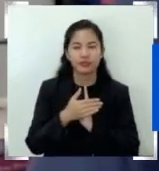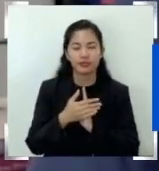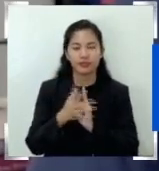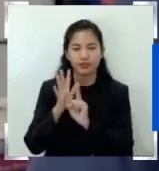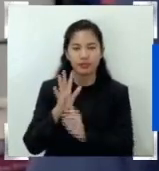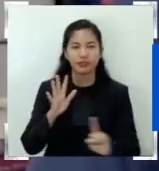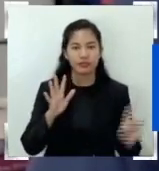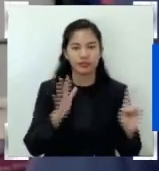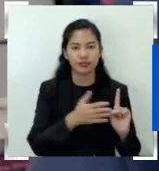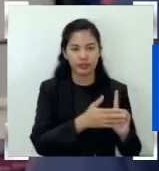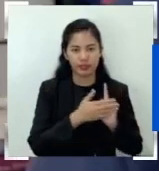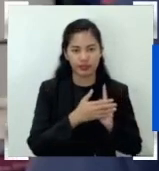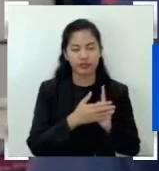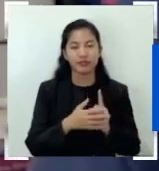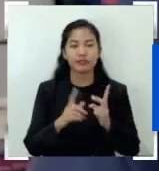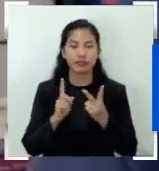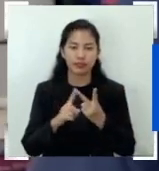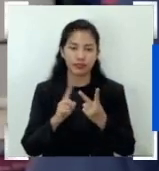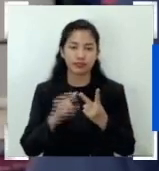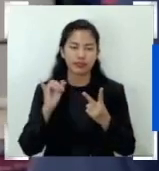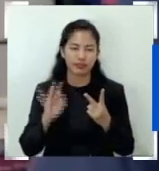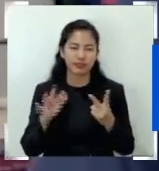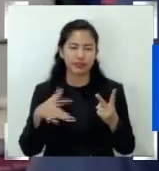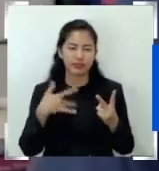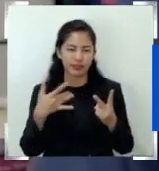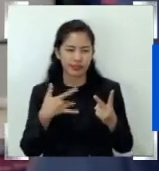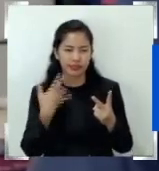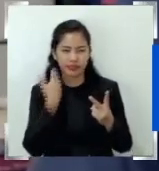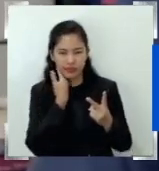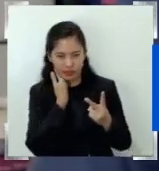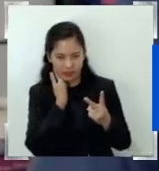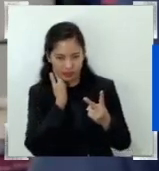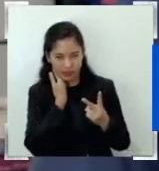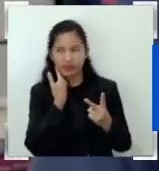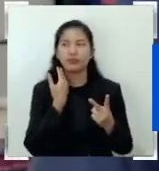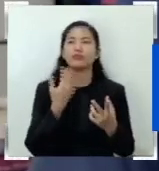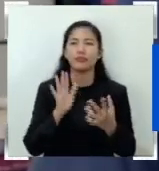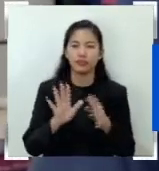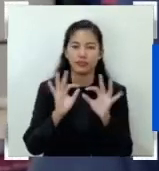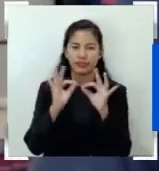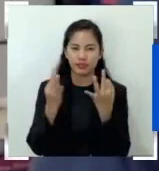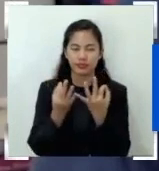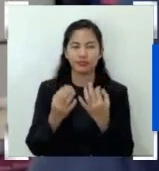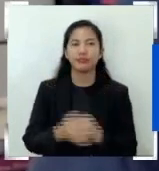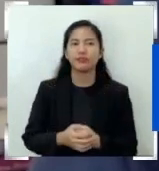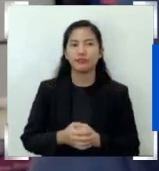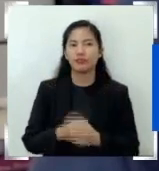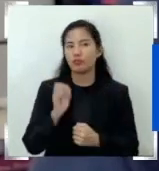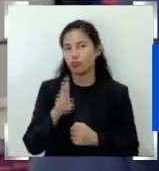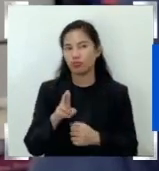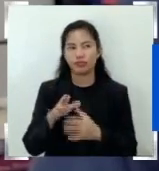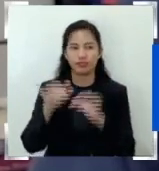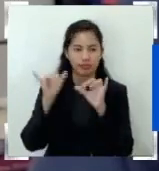Pangalawa, kung meron ngang karamdaman sa loob ng inyong bahay, ay kung maaari kahit sa loob ng bahay, sumuot